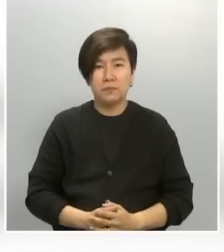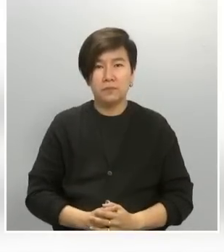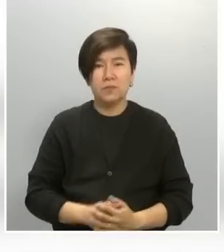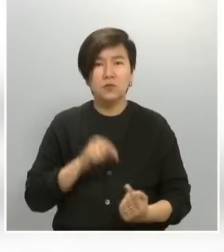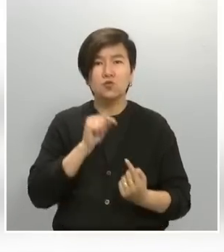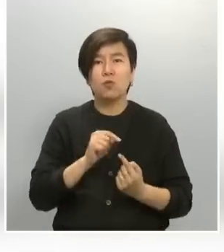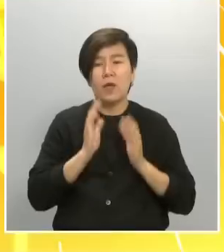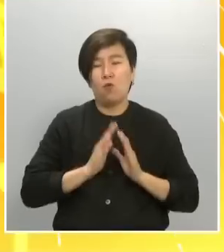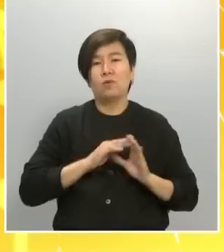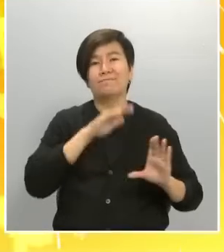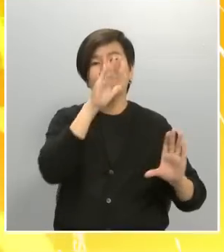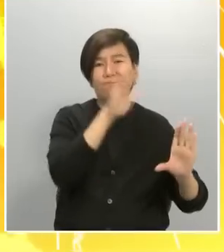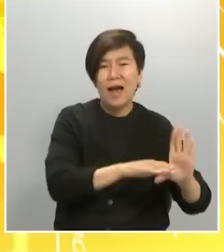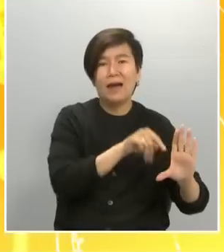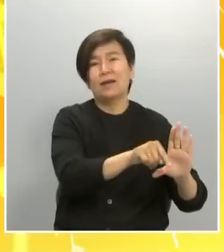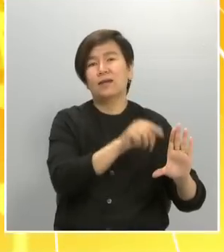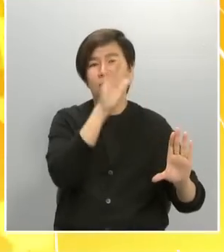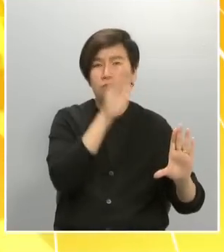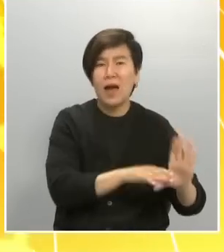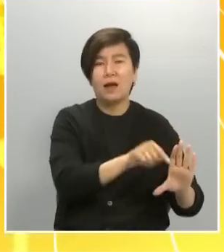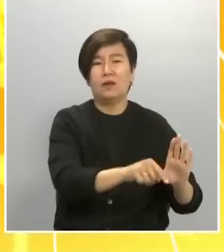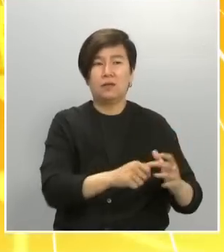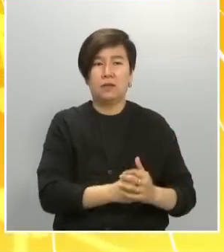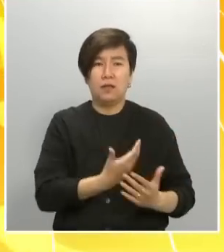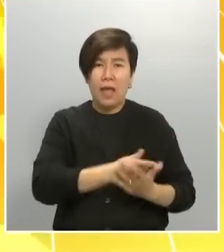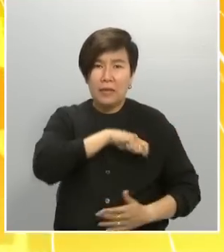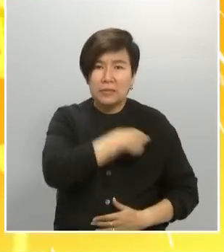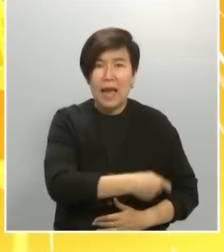ที่ซื้อบัตรใช่ไหม คือนักวิ่งอะค่ะเขาเสียค่าโร